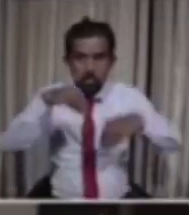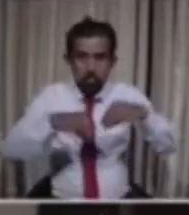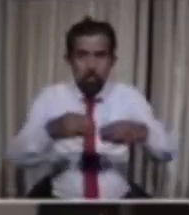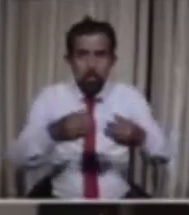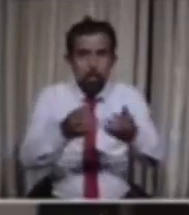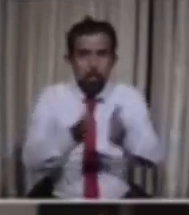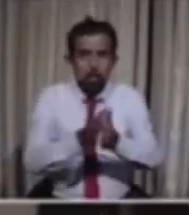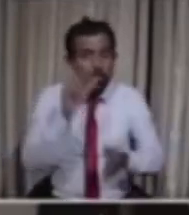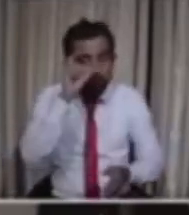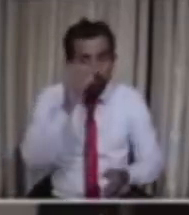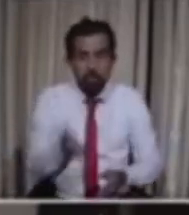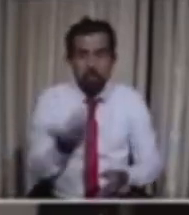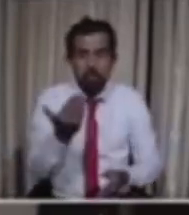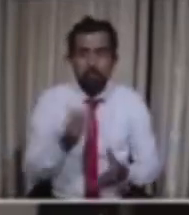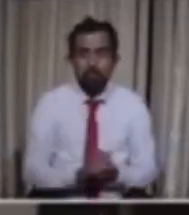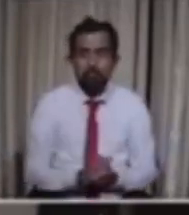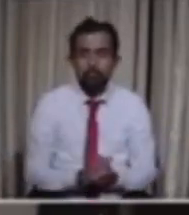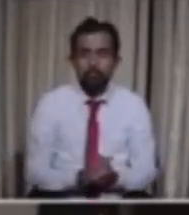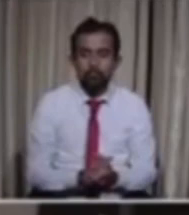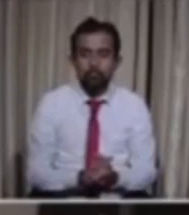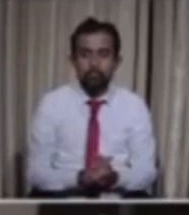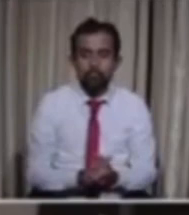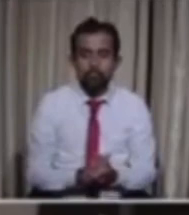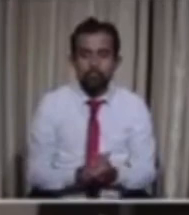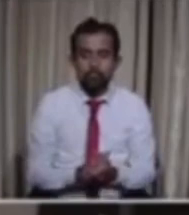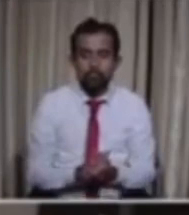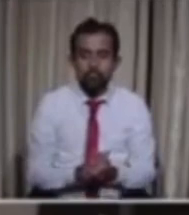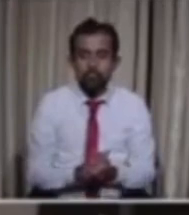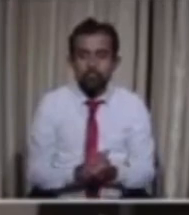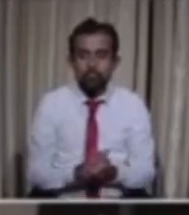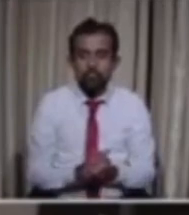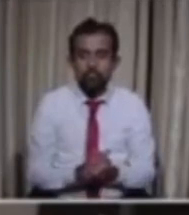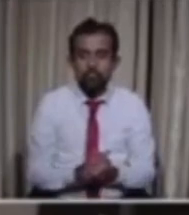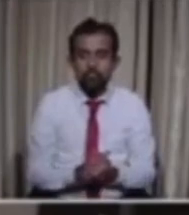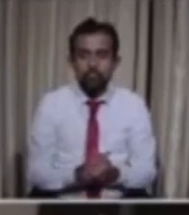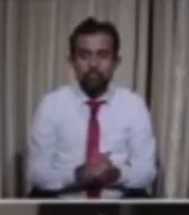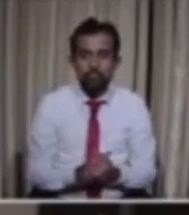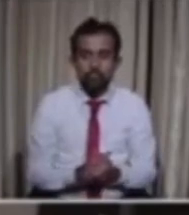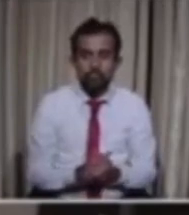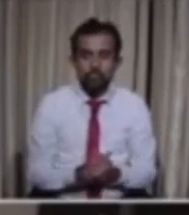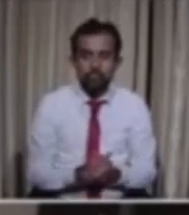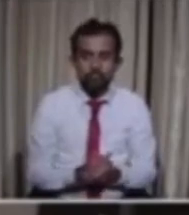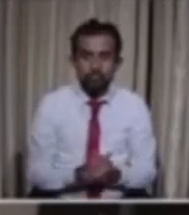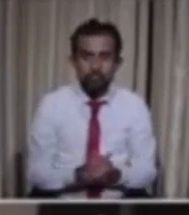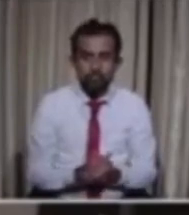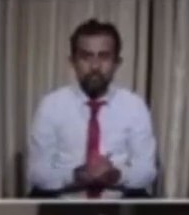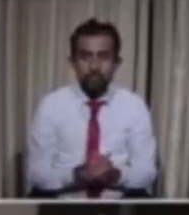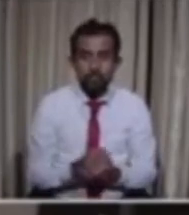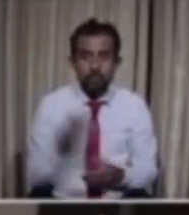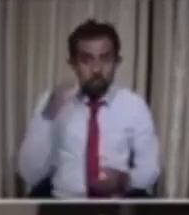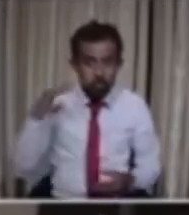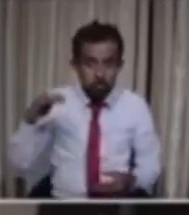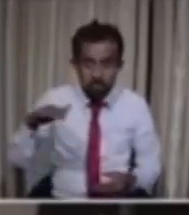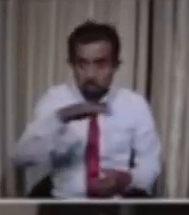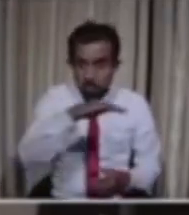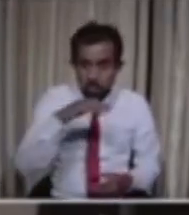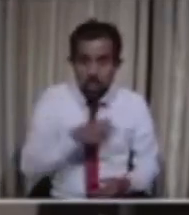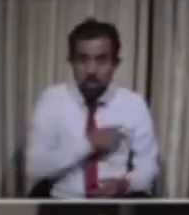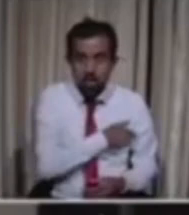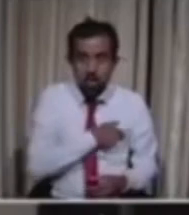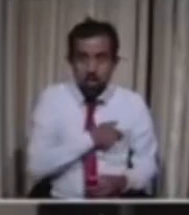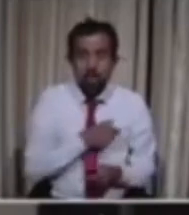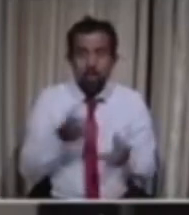மக்களுடைய அடிப்படையில் செயல்படக்கூடிய தலைவர்களோடு நீங்கள் பேச வேண்டும். தமிழ்